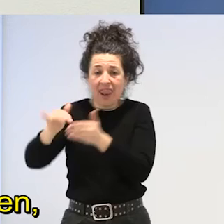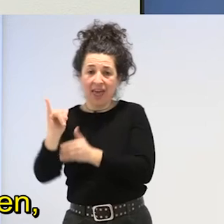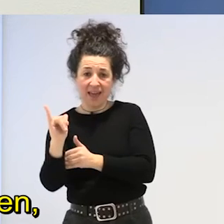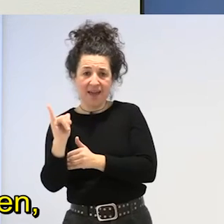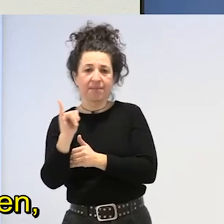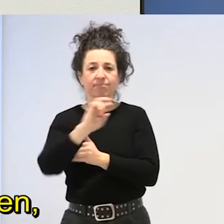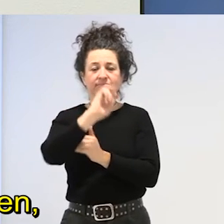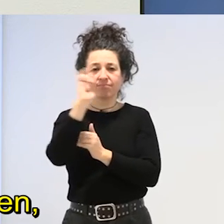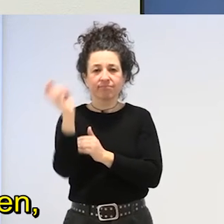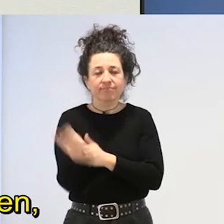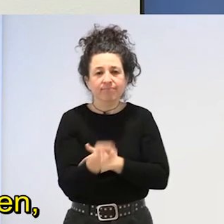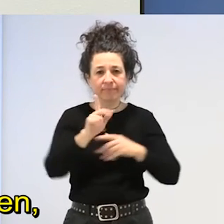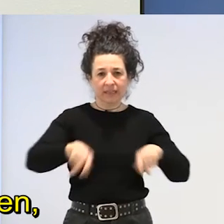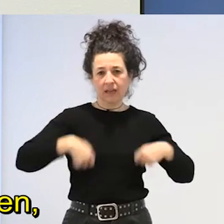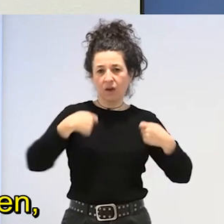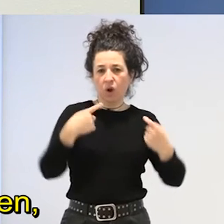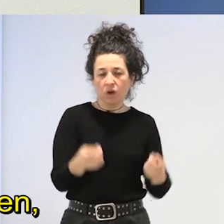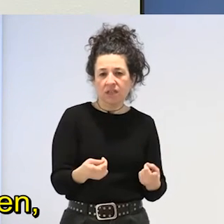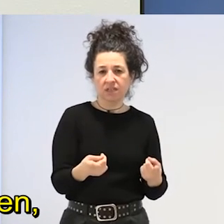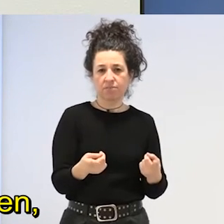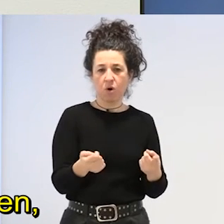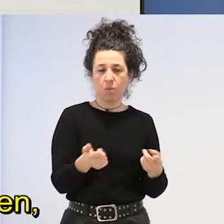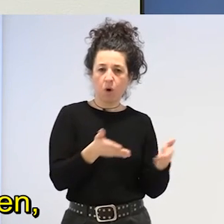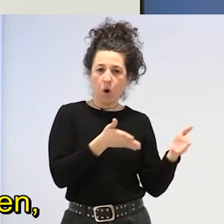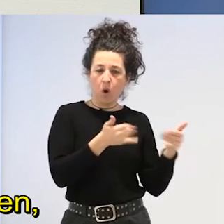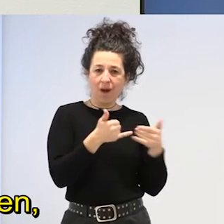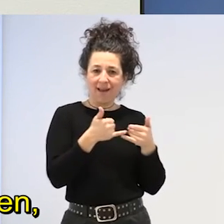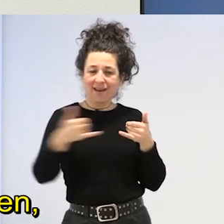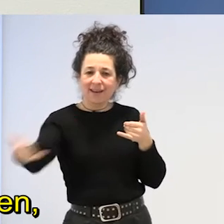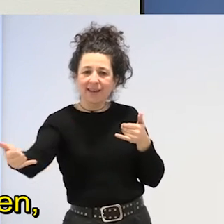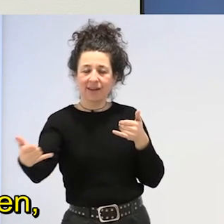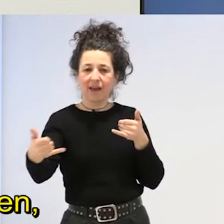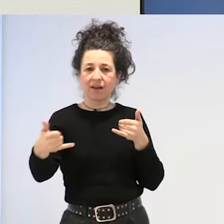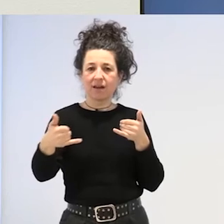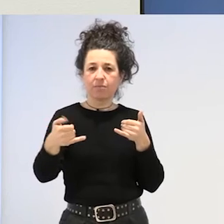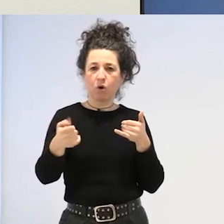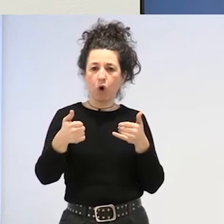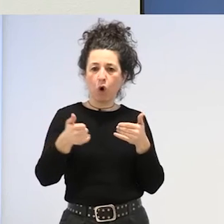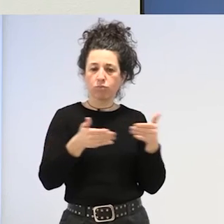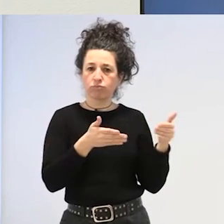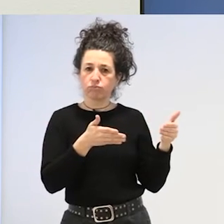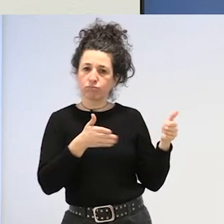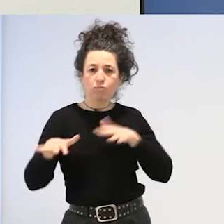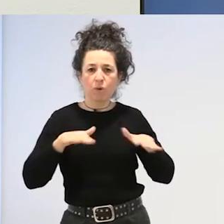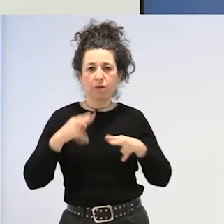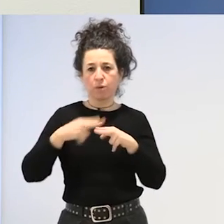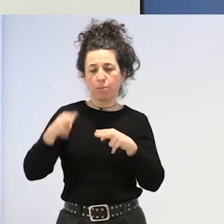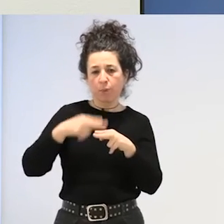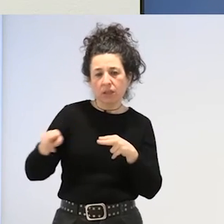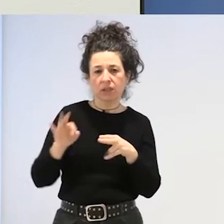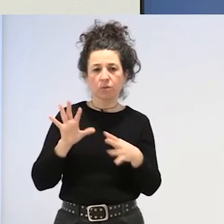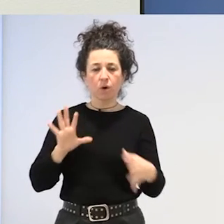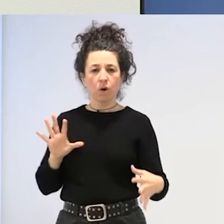eta ekologismo korronte politiko bezala sortu zen, eta